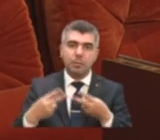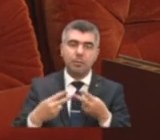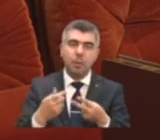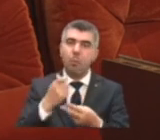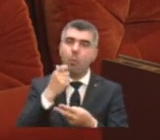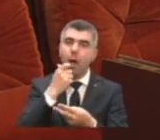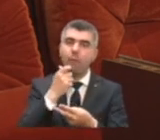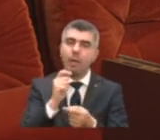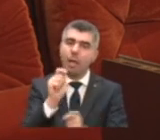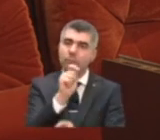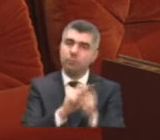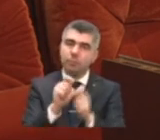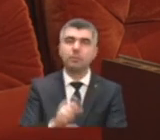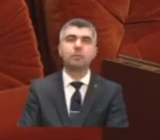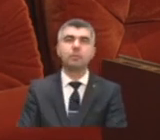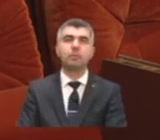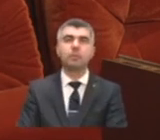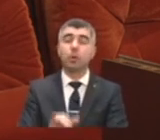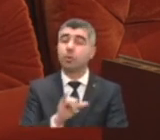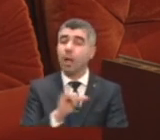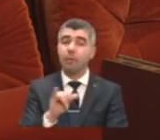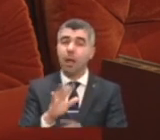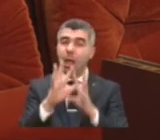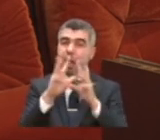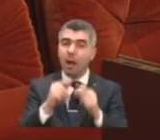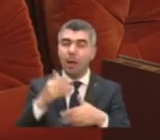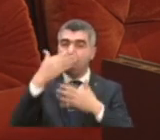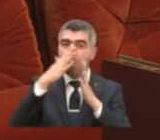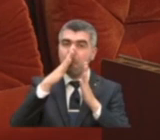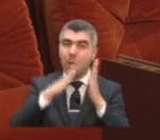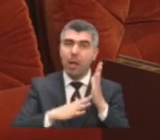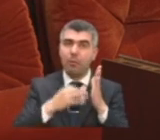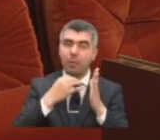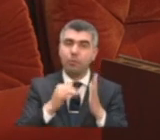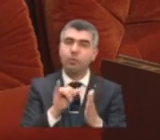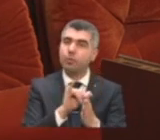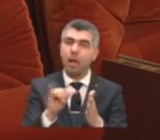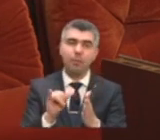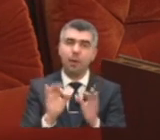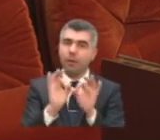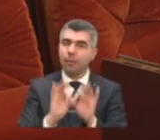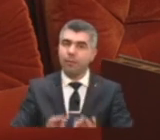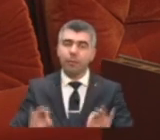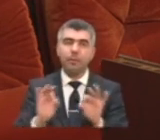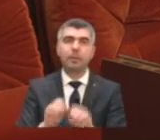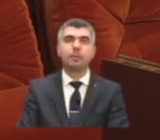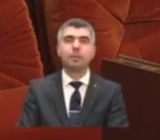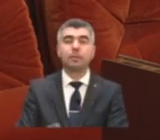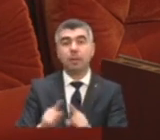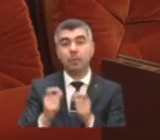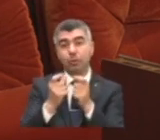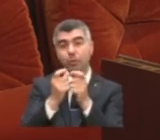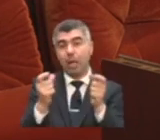المحافظة. ما يمكن ليش نعطيك الأرقام على الصعيد الوطني لأن هاد المعطيات مازال ما عندنا، ولكن يمكن لي نقول لك مؤسسة